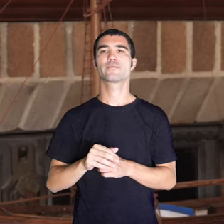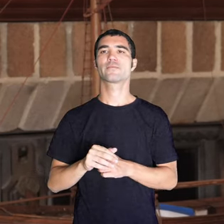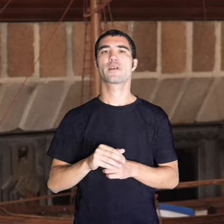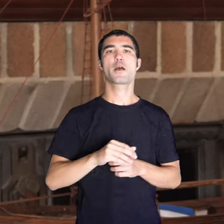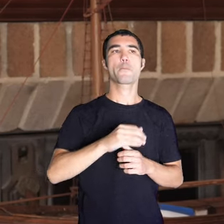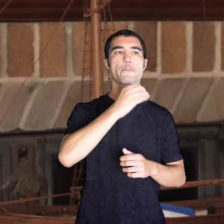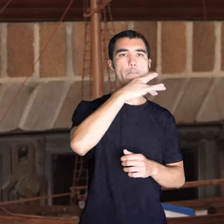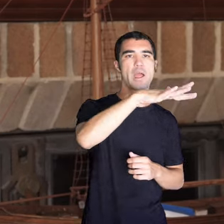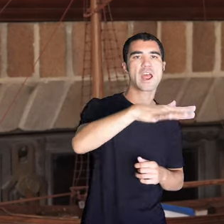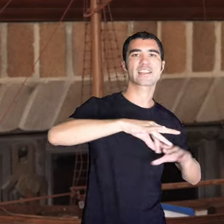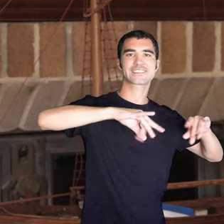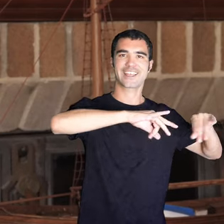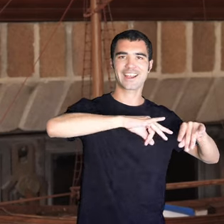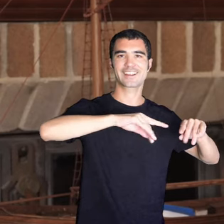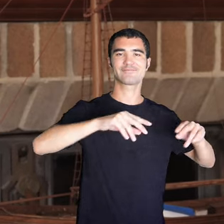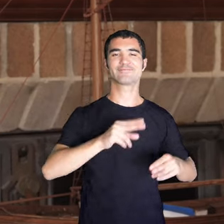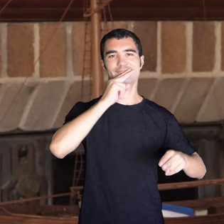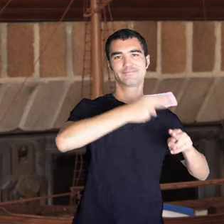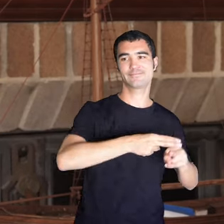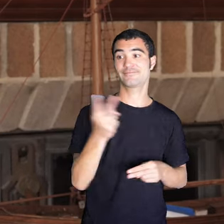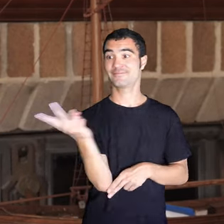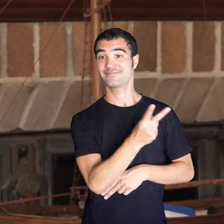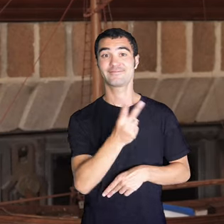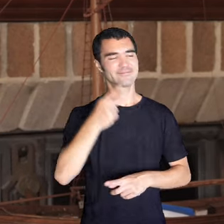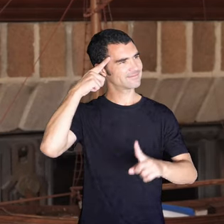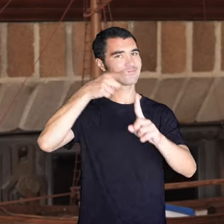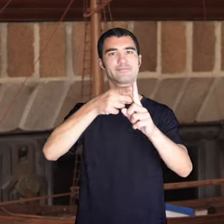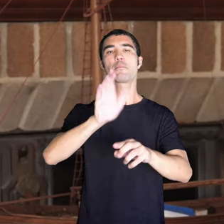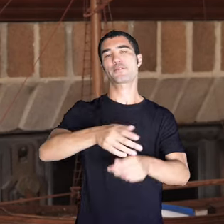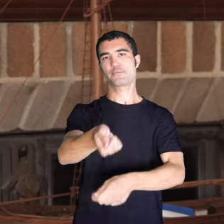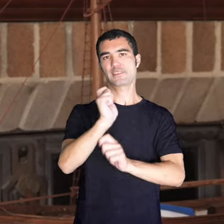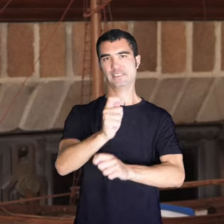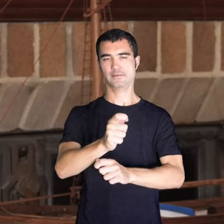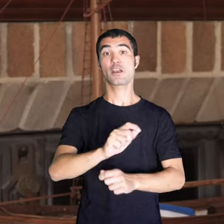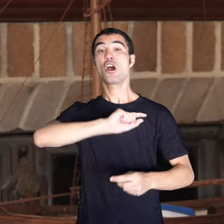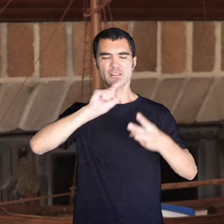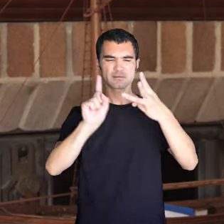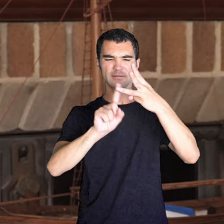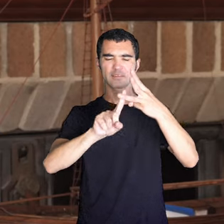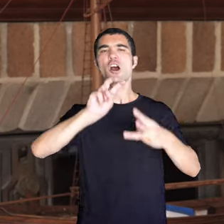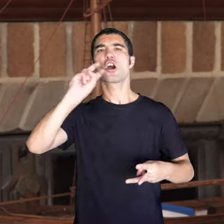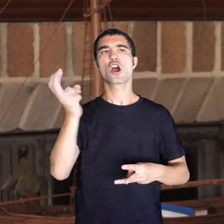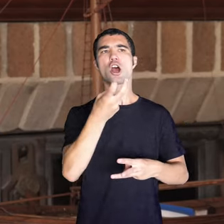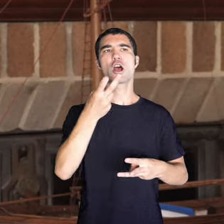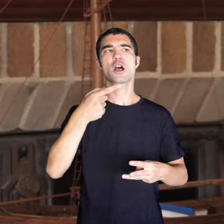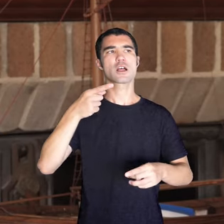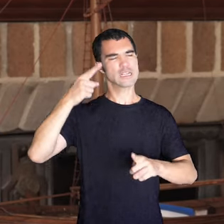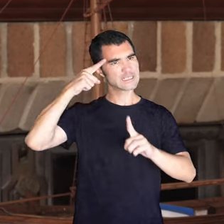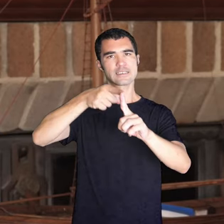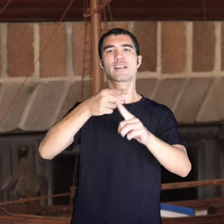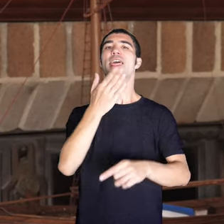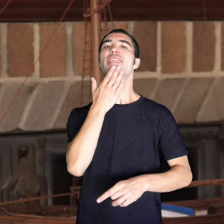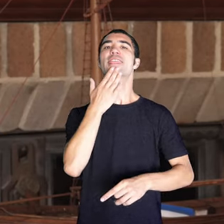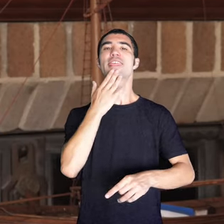el Mari Terra, aquests dos se dedicaven a la pesca, i després un altre que ja se va dedicar a la